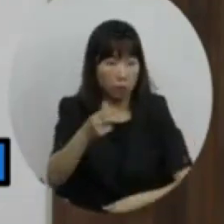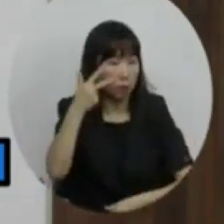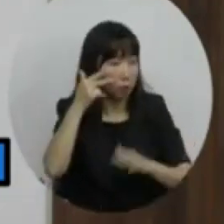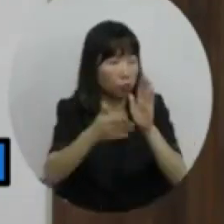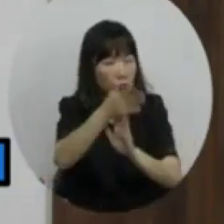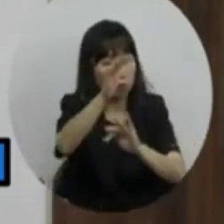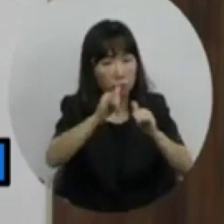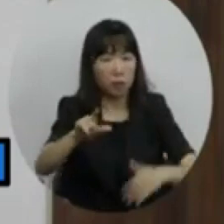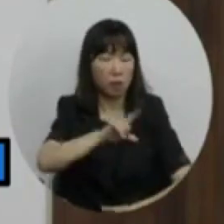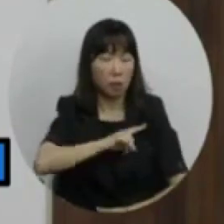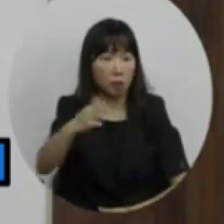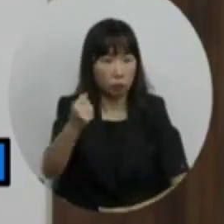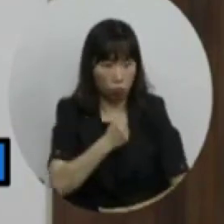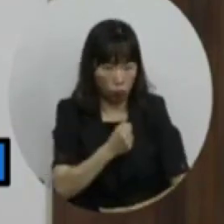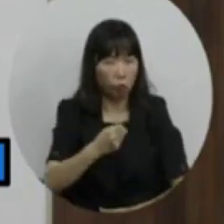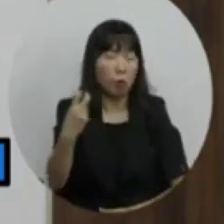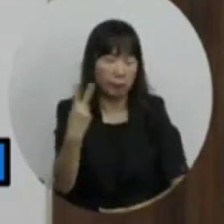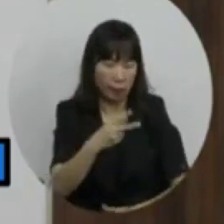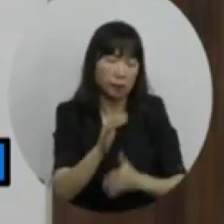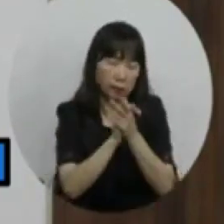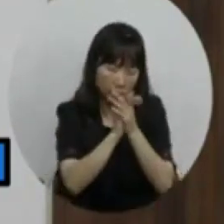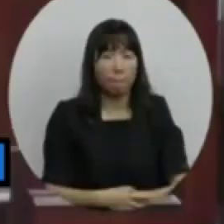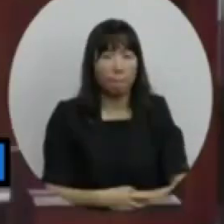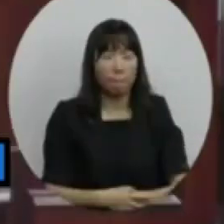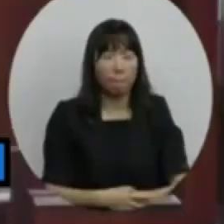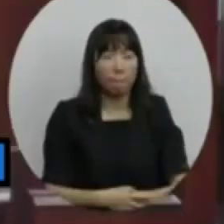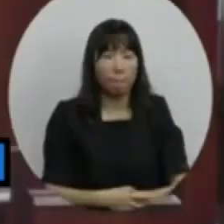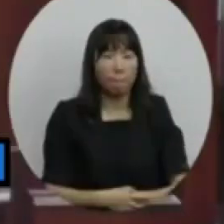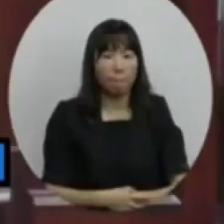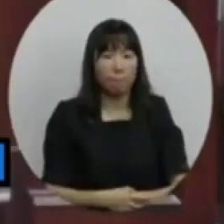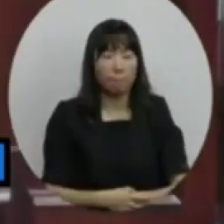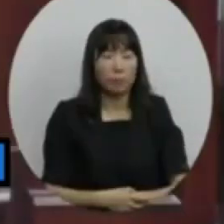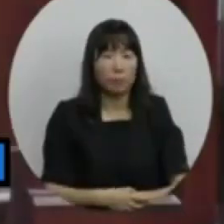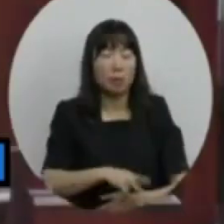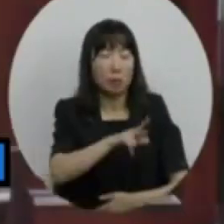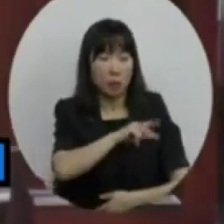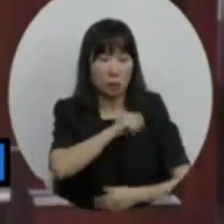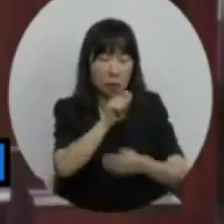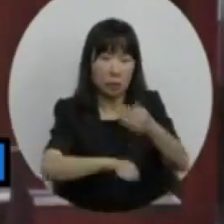이름으로 재차 간곡히 당부드립니다. 의장님께서